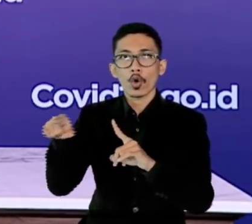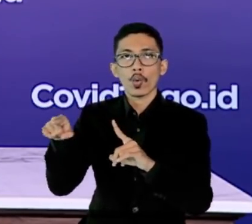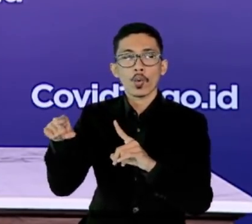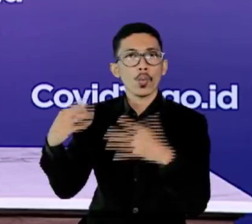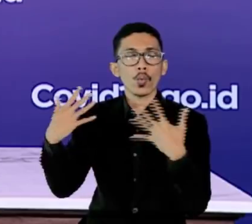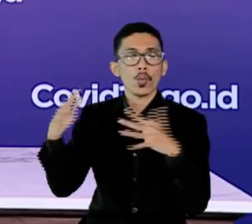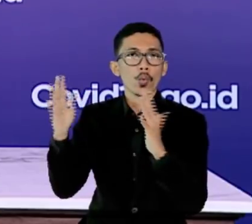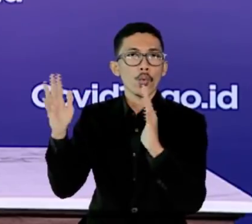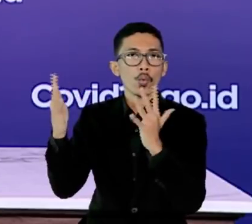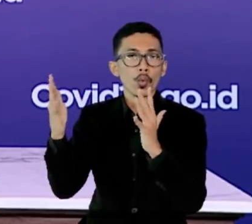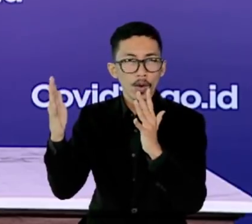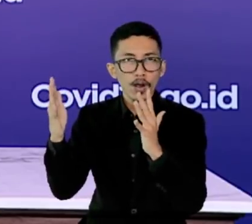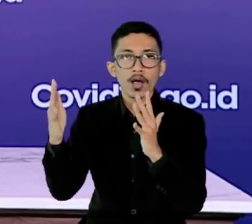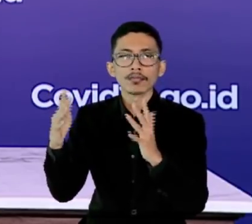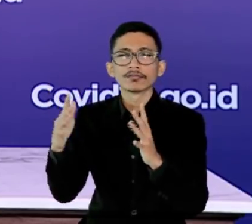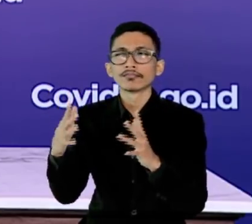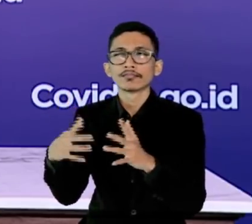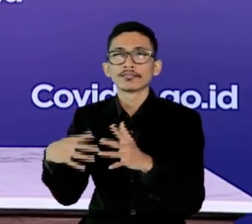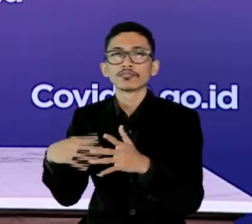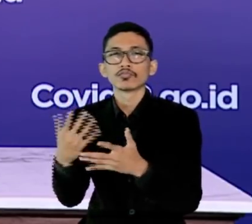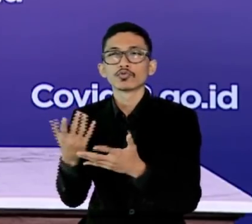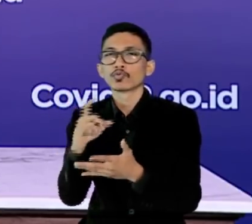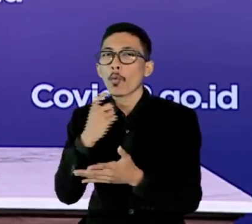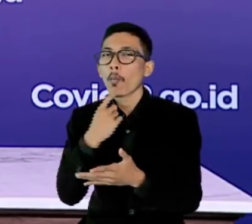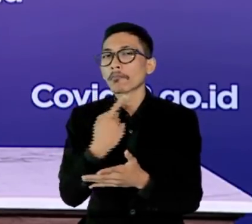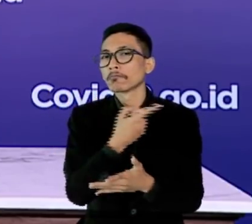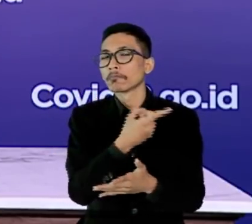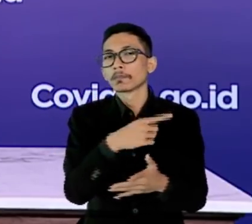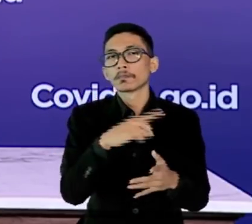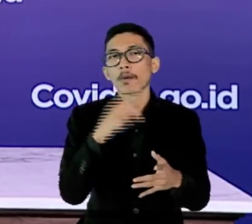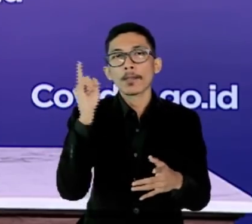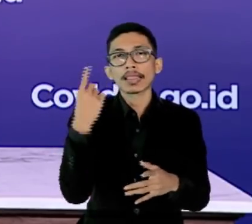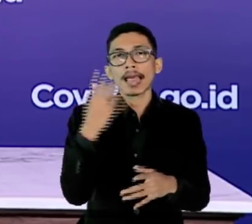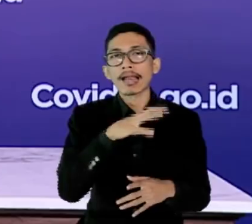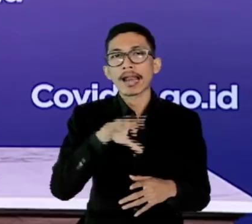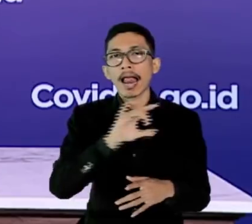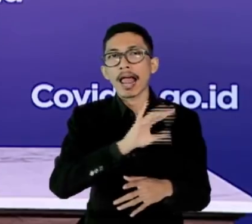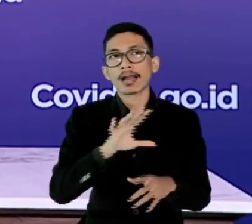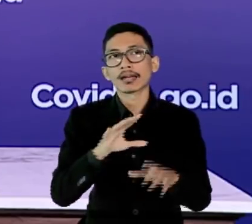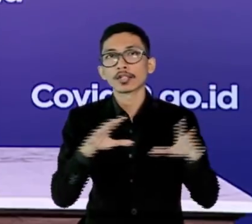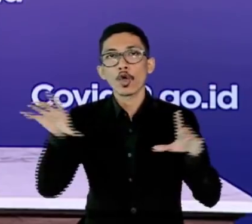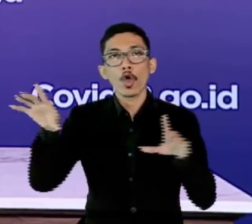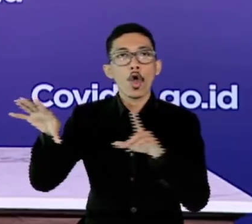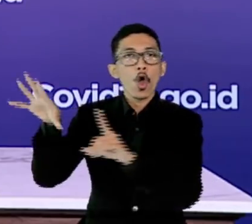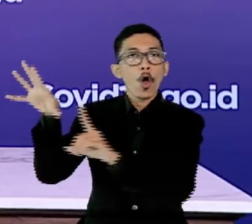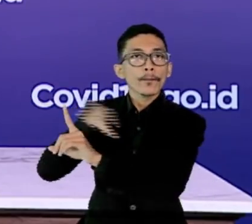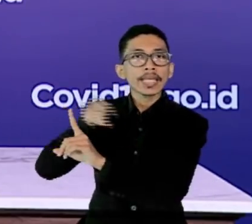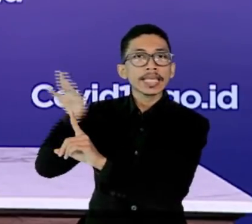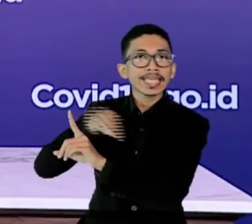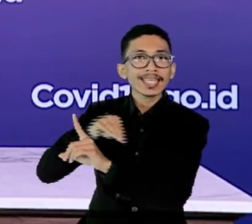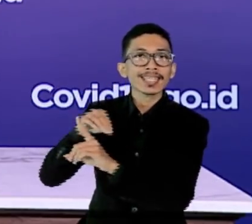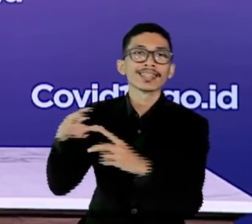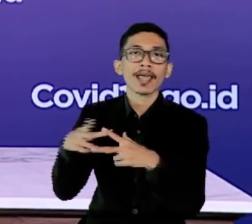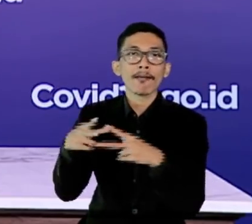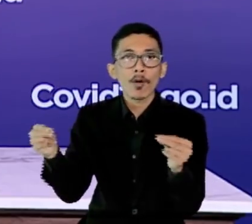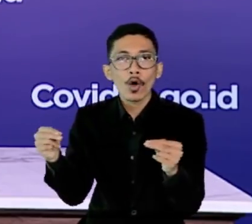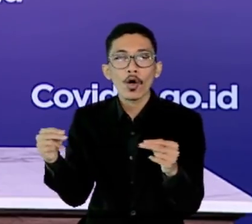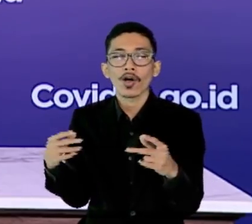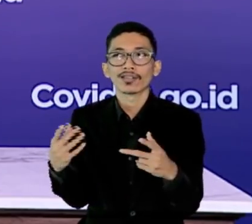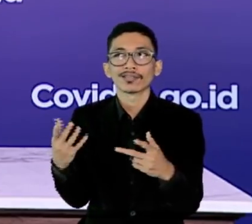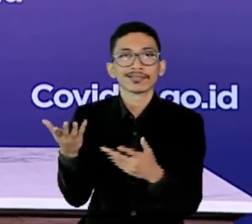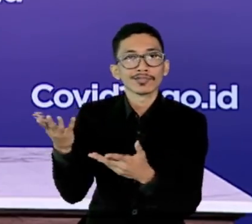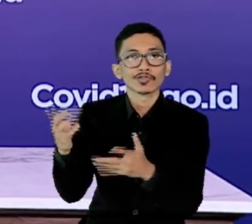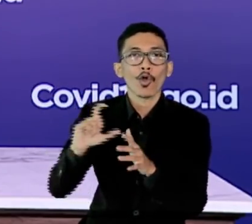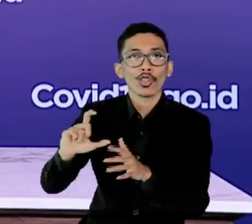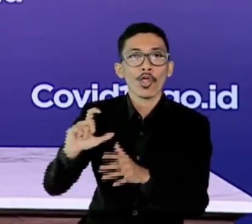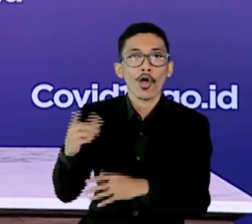dimohon kepada pemerintah daerah lainnya untuk segera mengikuti langkah Depok dan semoga tidak ada lagi laporan data